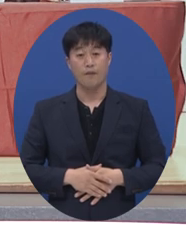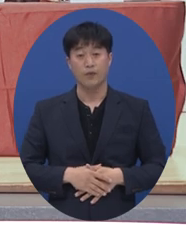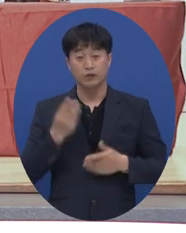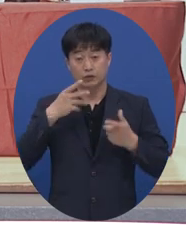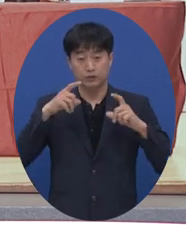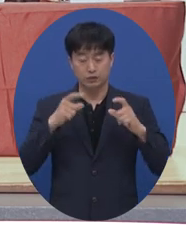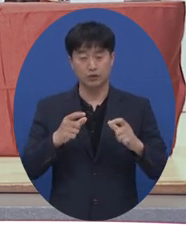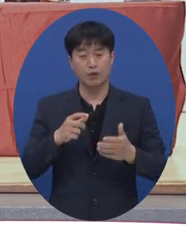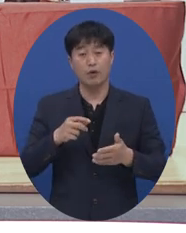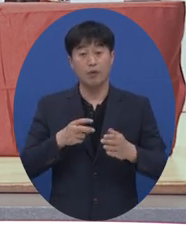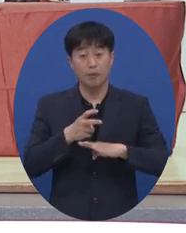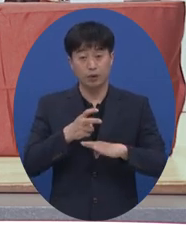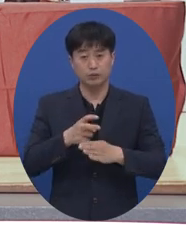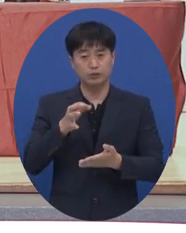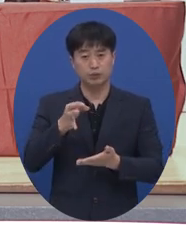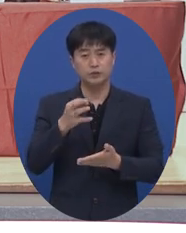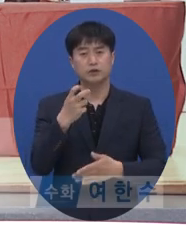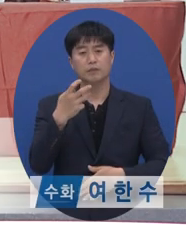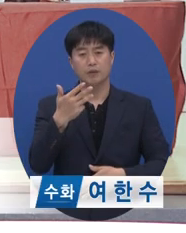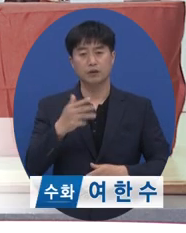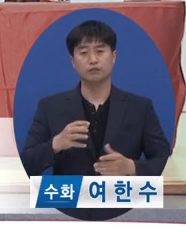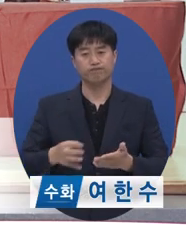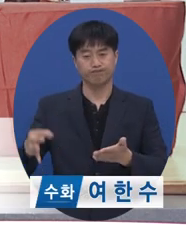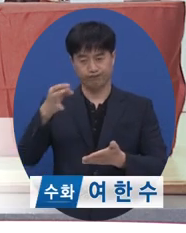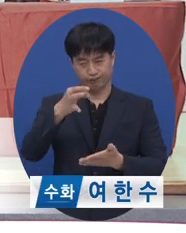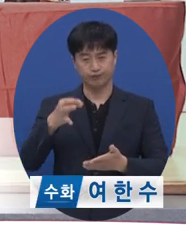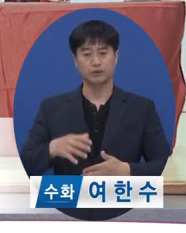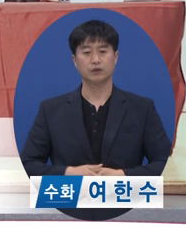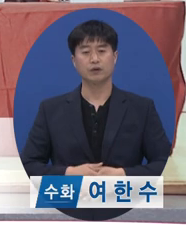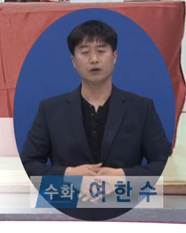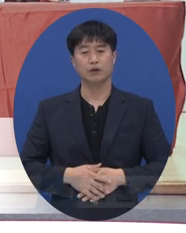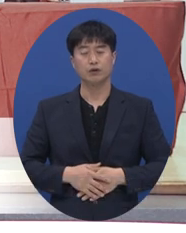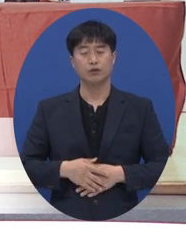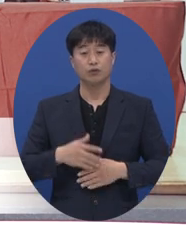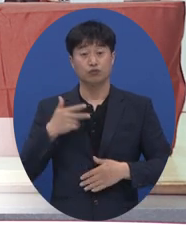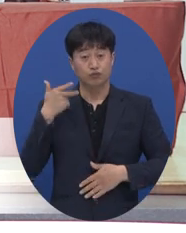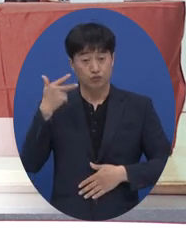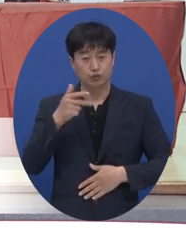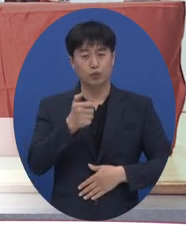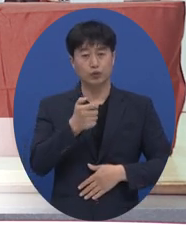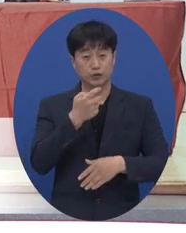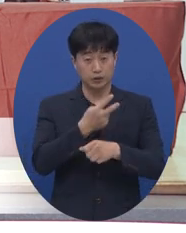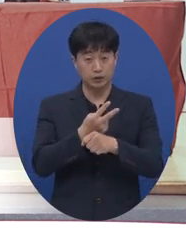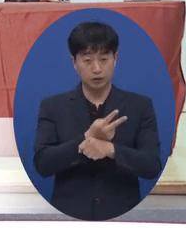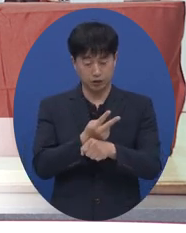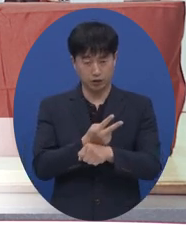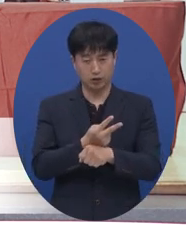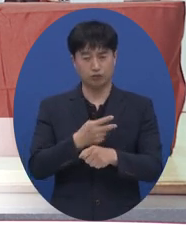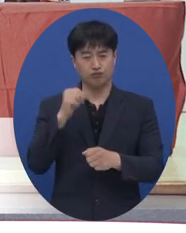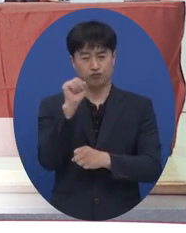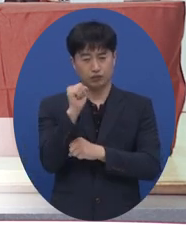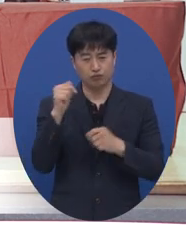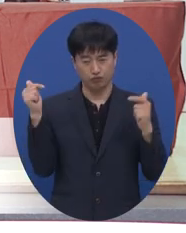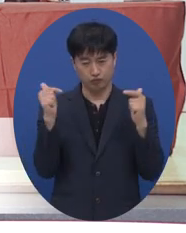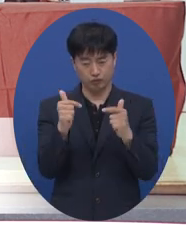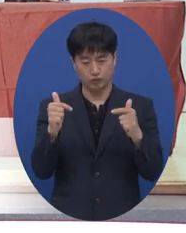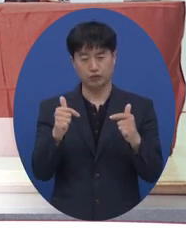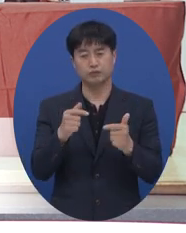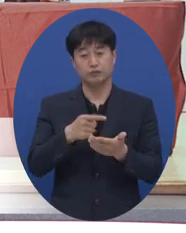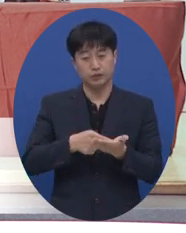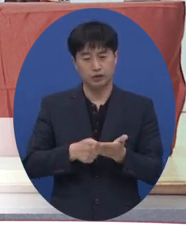경기지역 시내버스 요금이 오는 28일부터 오릅니다 주 50시간 자 도입으로 대기 부분은 감축 등의 피해를 축소하기 위한